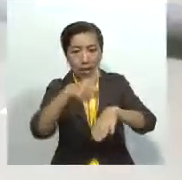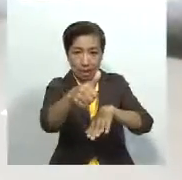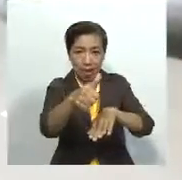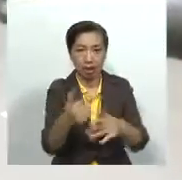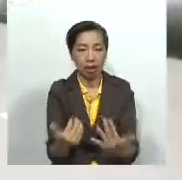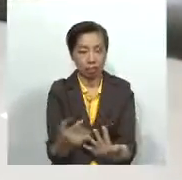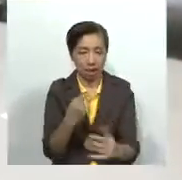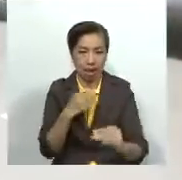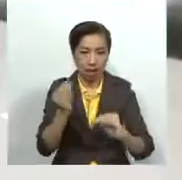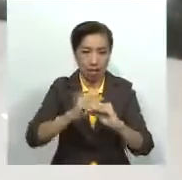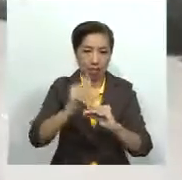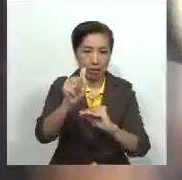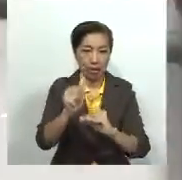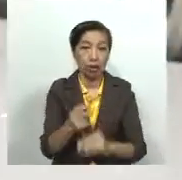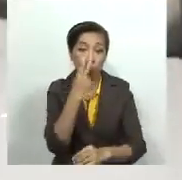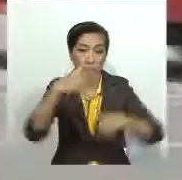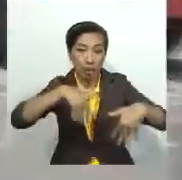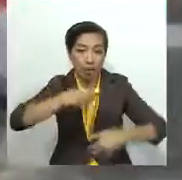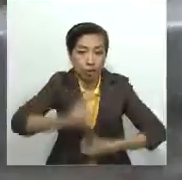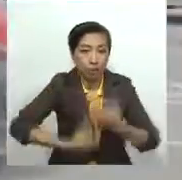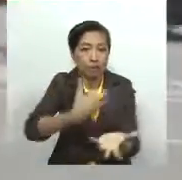ชาชนนะคะวันนี้ทีมข่าวเราไปพูดคุยมาค่ะ